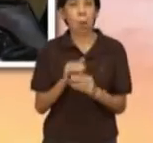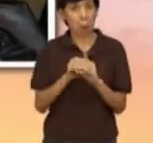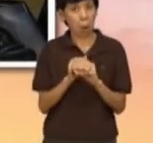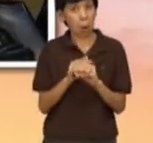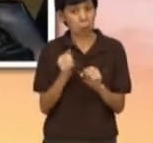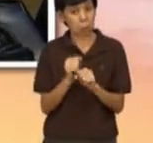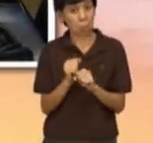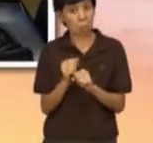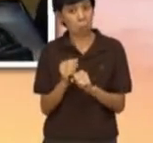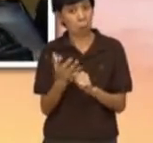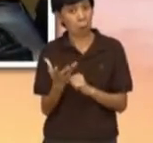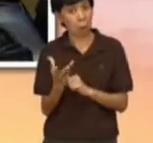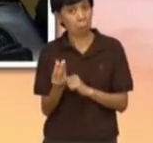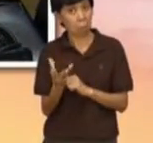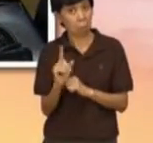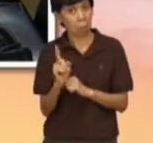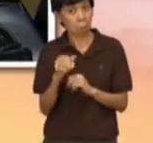ะ